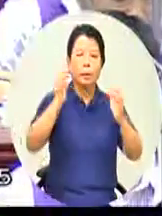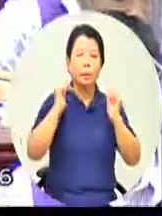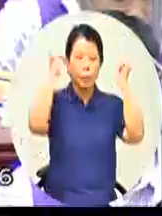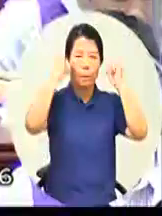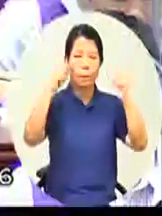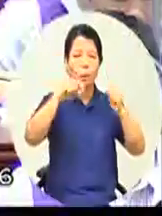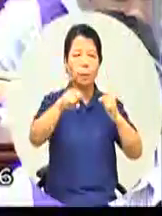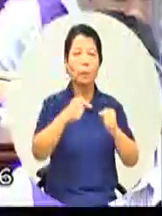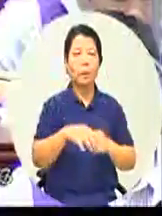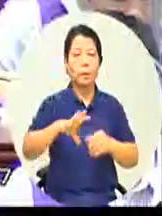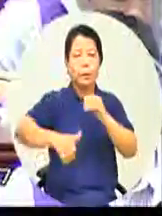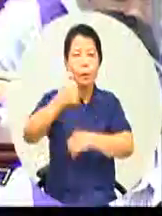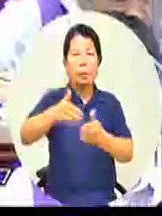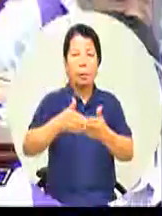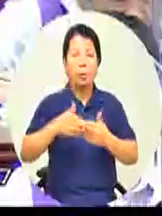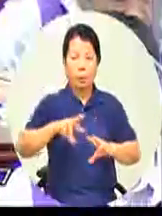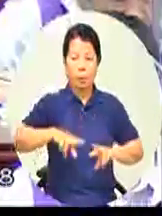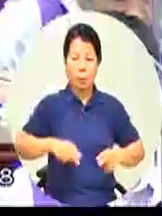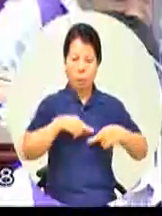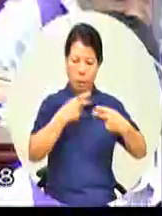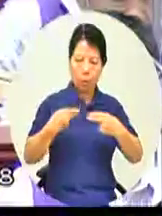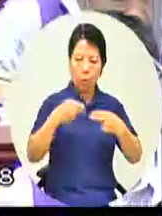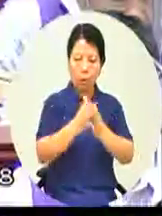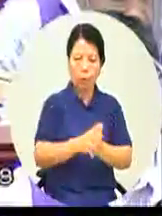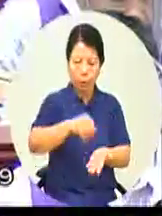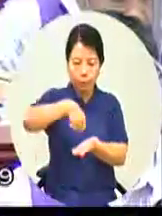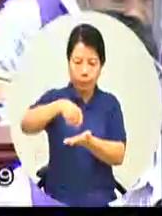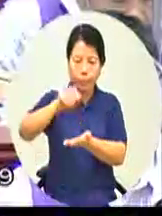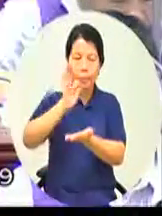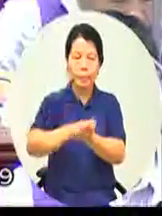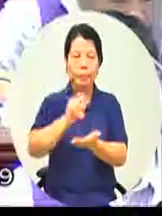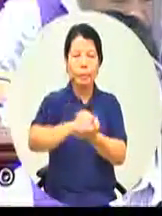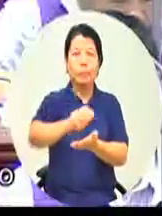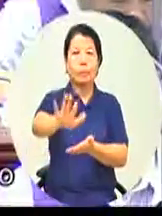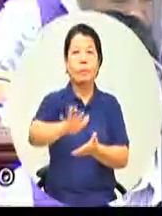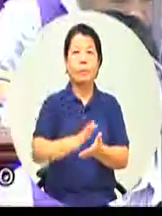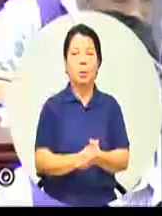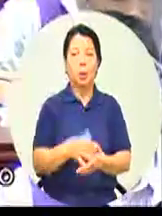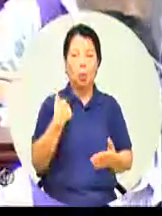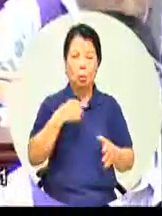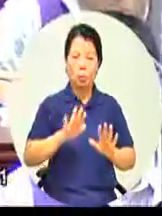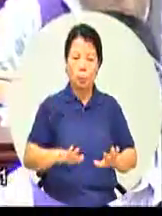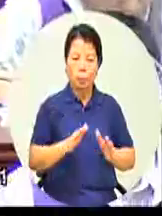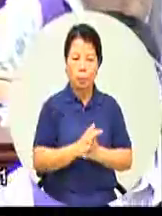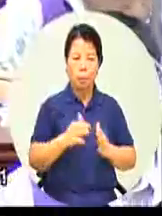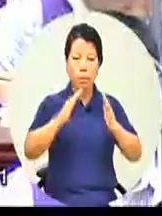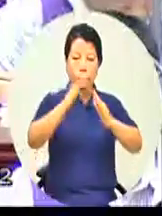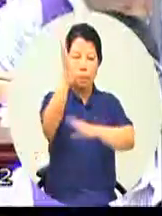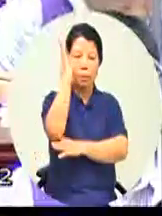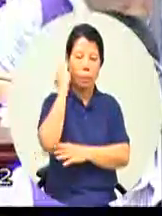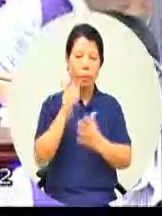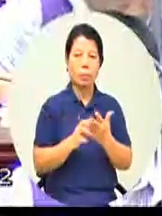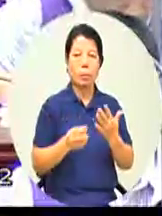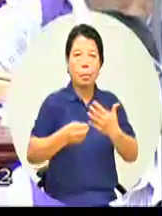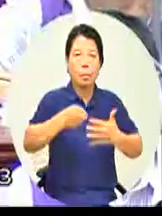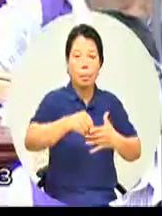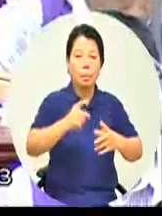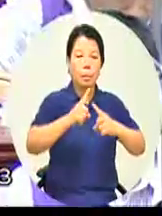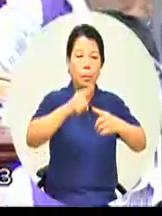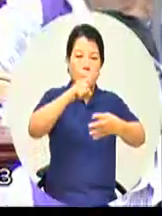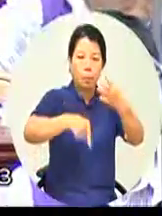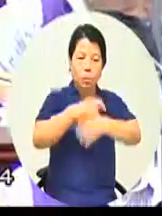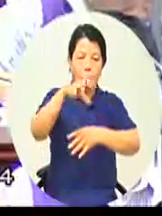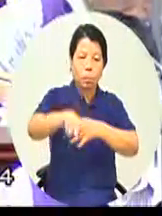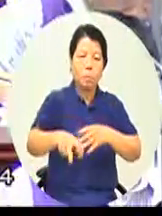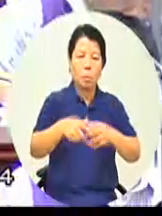享。那我们本处也做了一个改制报告的初稿的说明了哈。那部分来就我们的理解，以市府的成绩，应该是人事处